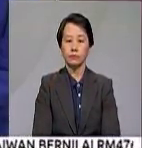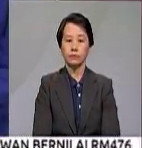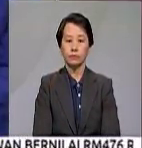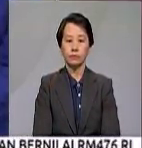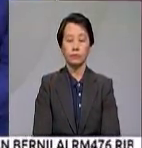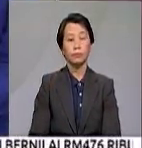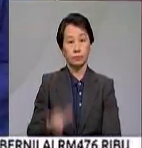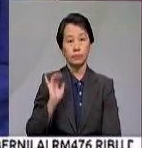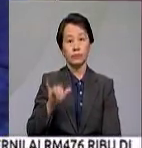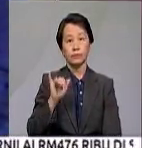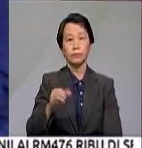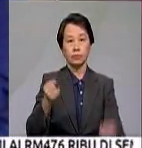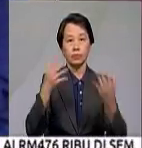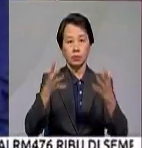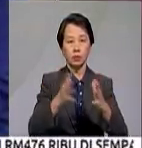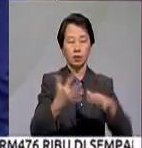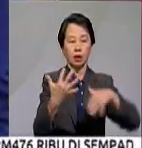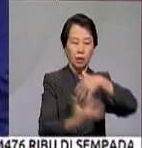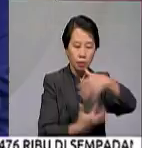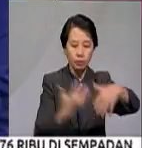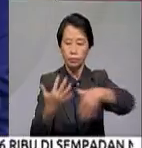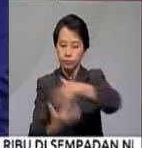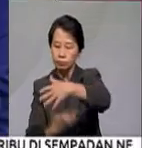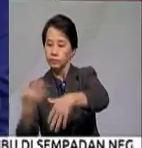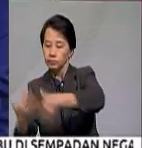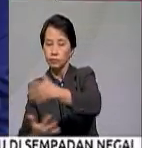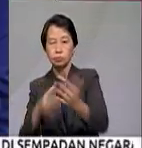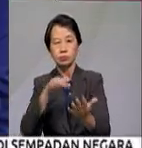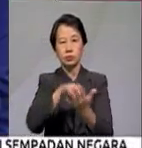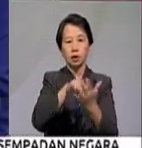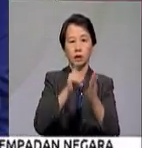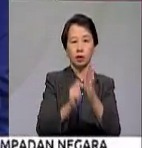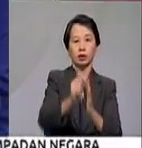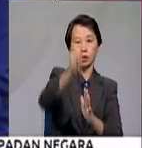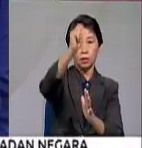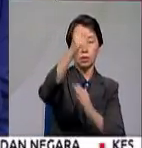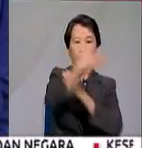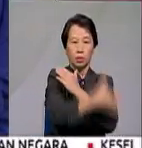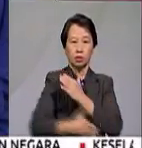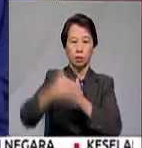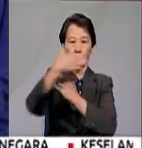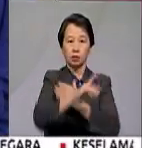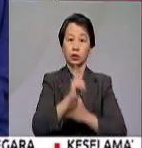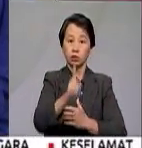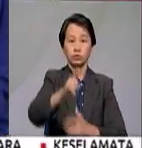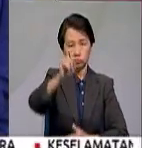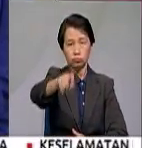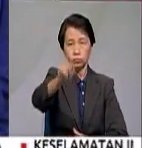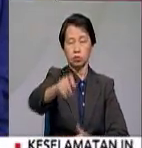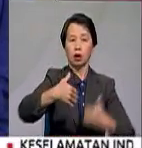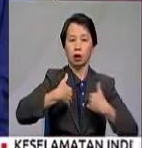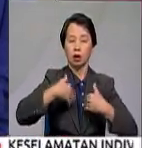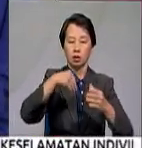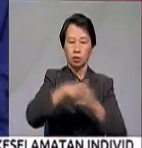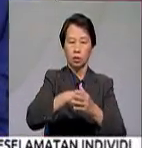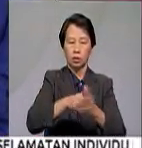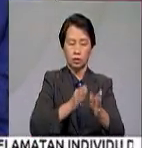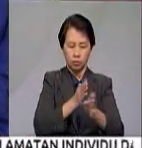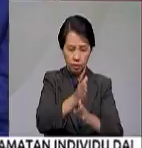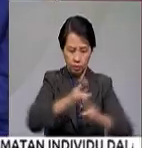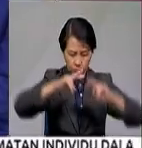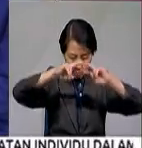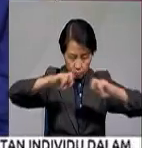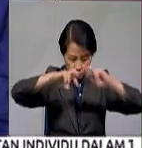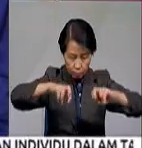Ya, lebih banyak kolaborasi antara institusi pengajian tinggi di negara-negara Islam diperlukan, terutama dalam aspek